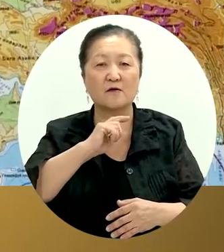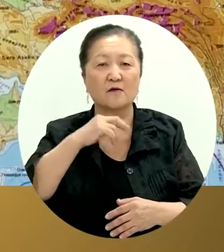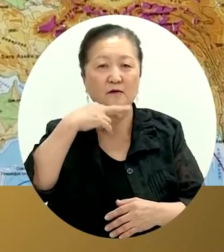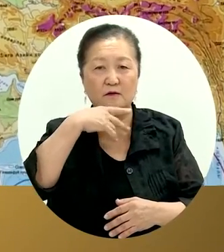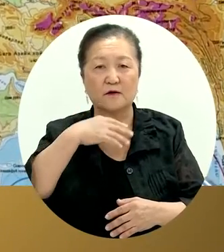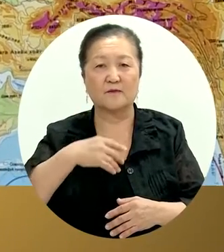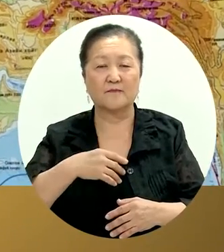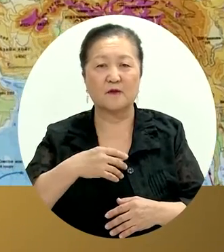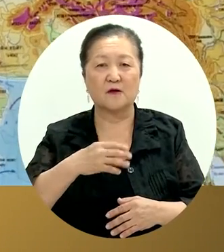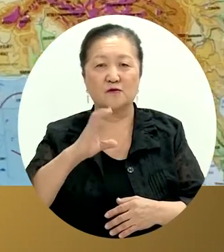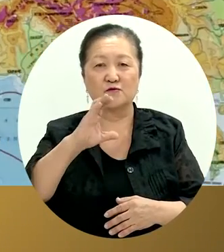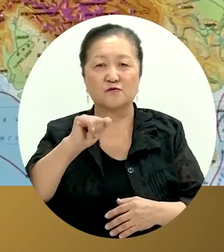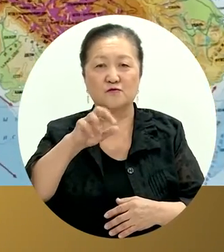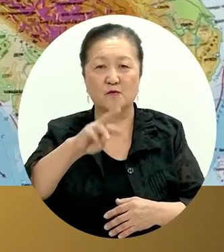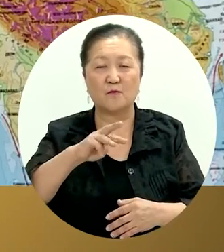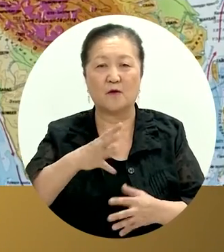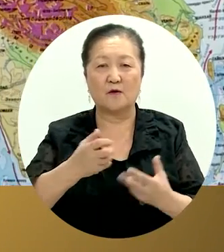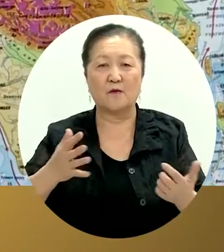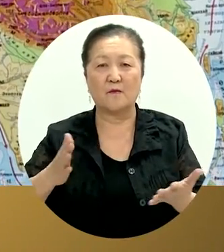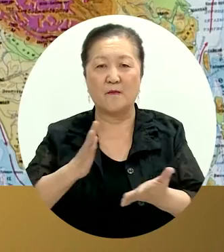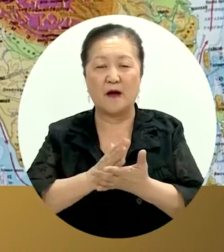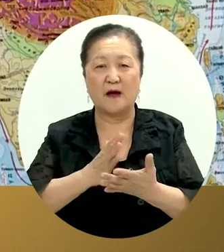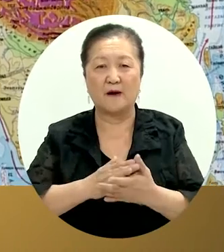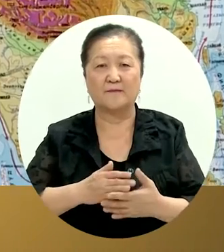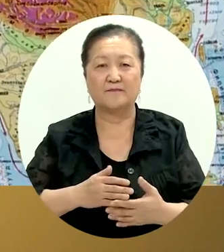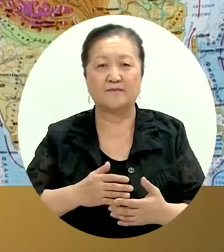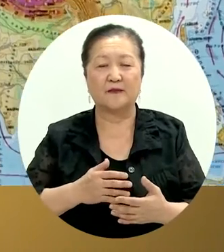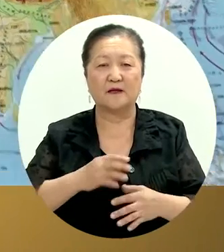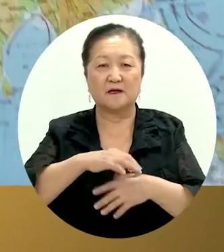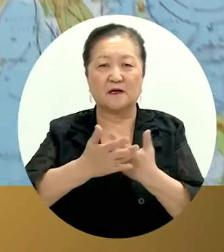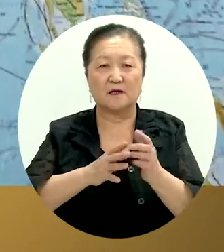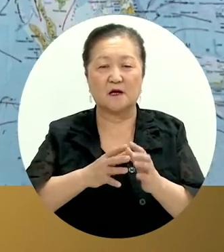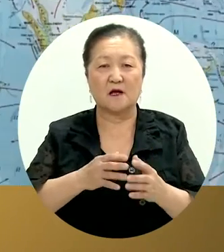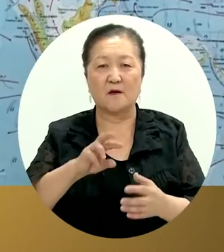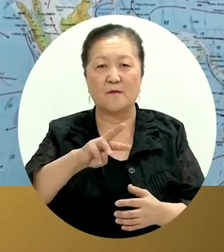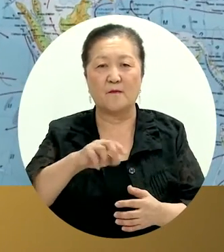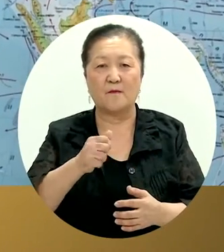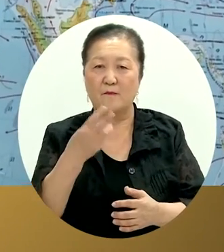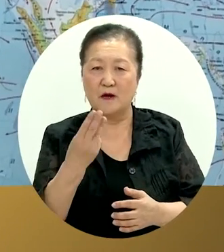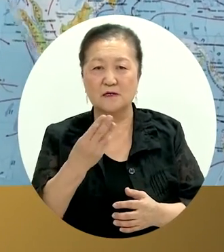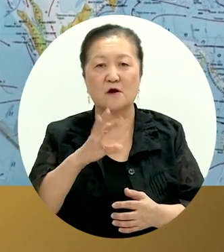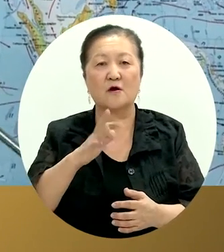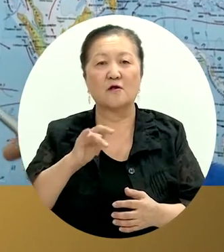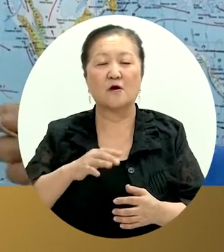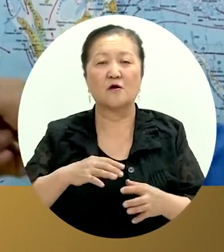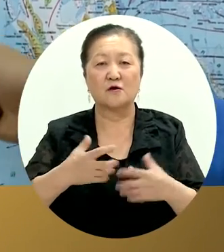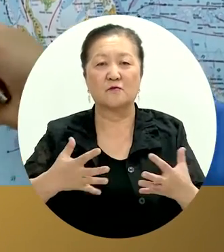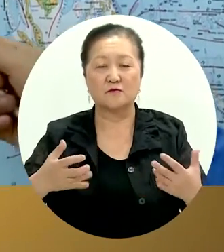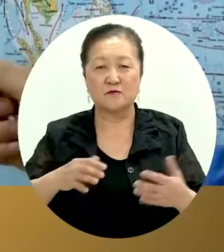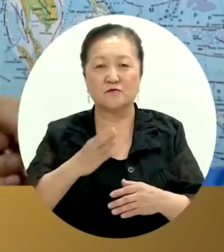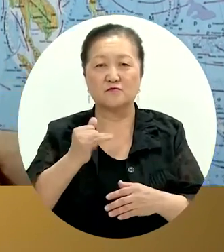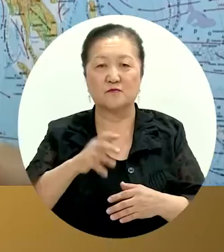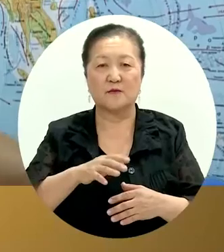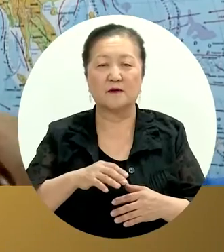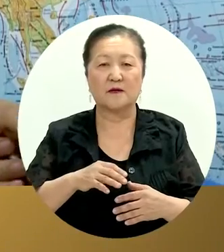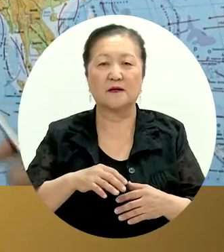цэнхэр сумнууд байж байгаа тий. Энэ сумнууд ингээ дэлхийд нь маш олон байна шүү дээ тий. Тэр энд яах вэ? Дэлхийд дээр далаан урсгал гэж зүйл